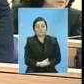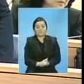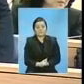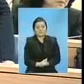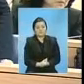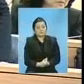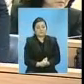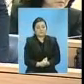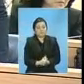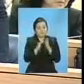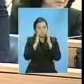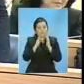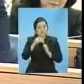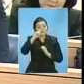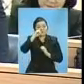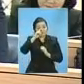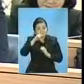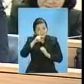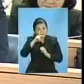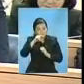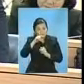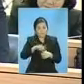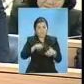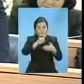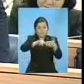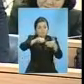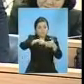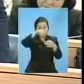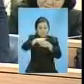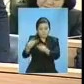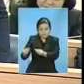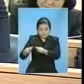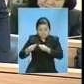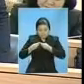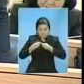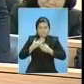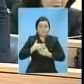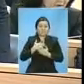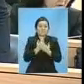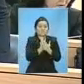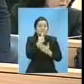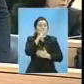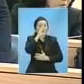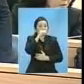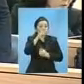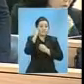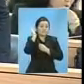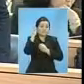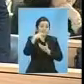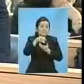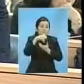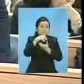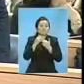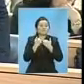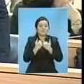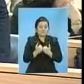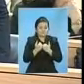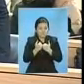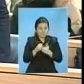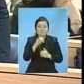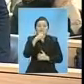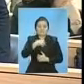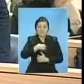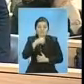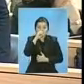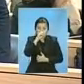หลายๆคนที่ส่งดิฉันเข้ามาพูดในสภาทรงเกียรติแห่งนี้ก็อยากจะบอกว่าคนไ